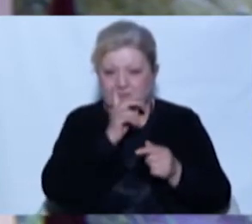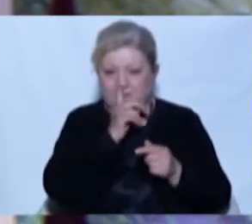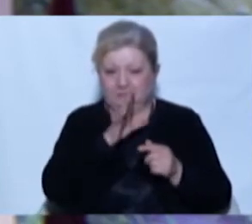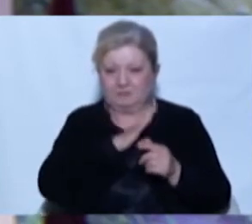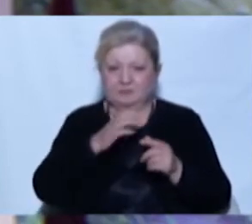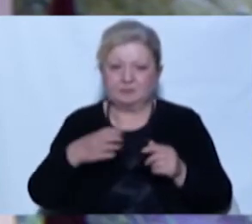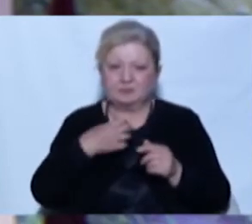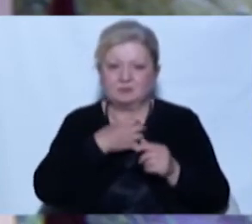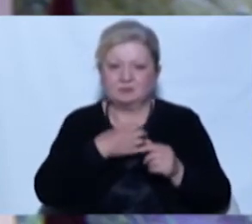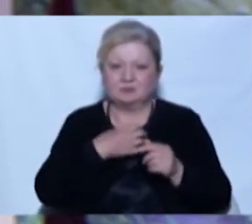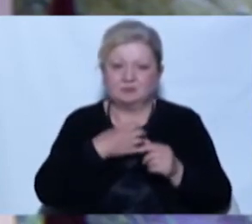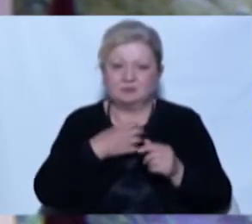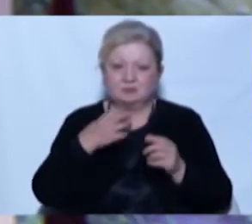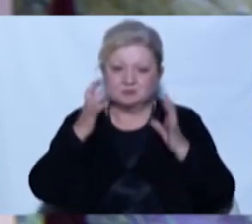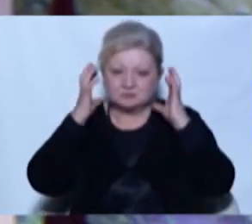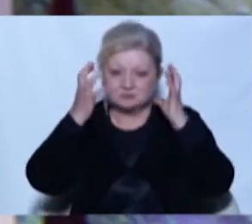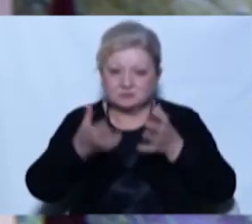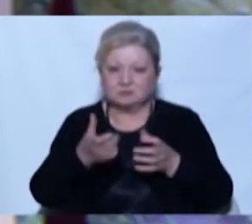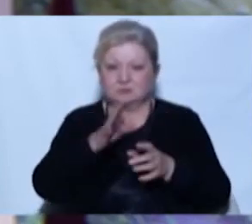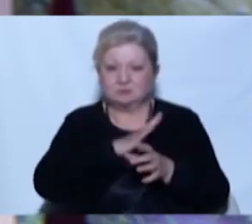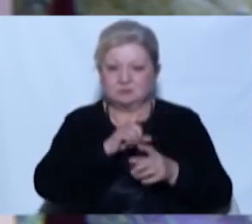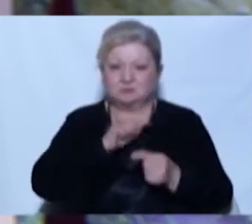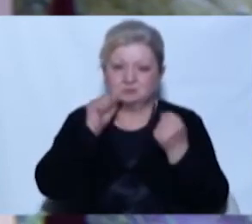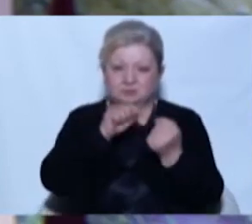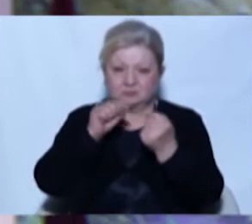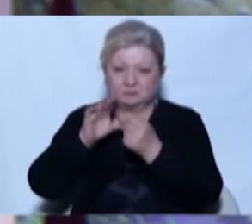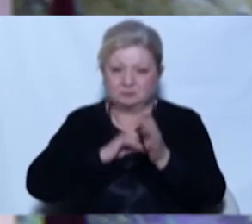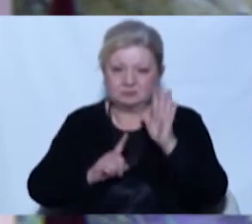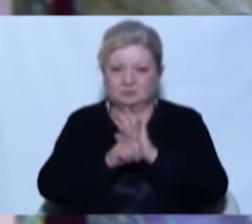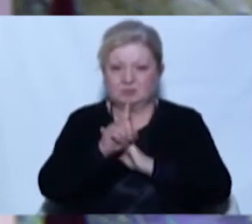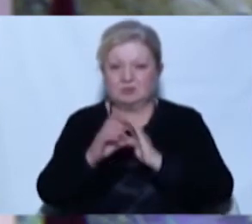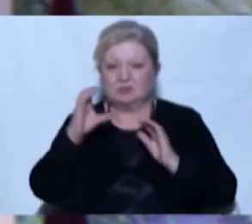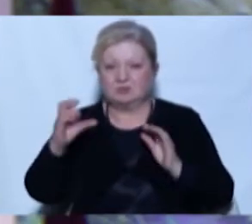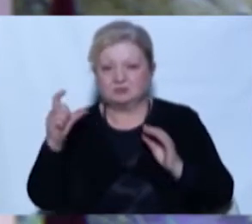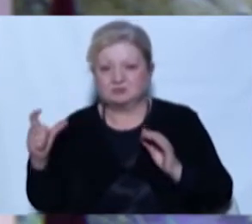დაპირისპირებები, ძირითადად სერბებსა და ხორვატებს შორის.